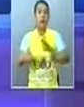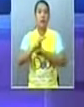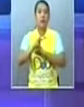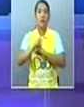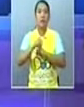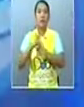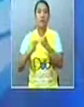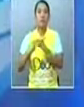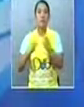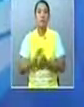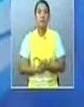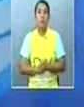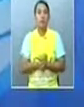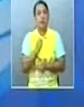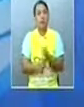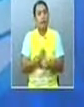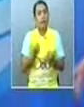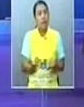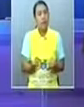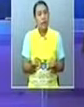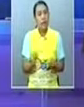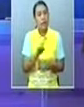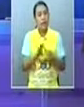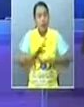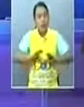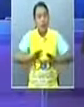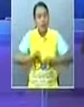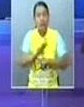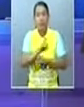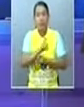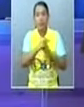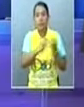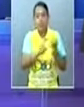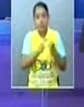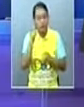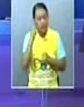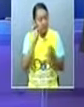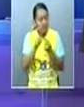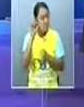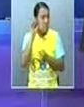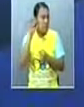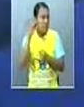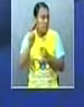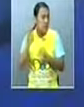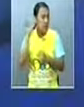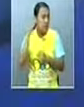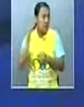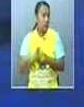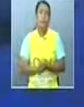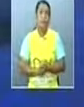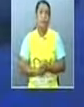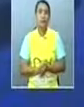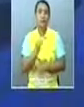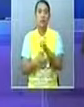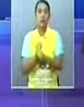ใช่ค่ะ คือถ้ามาบอกว่าเอ๊ะเดี๋ยวปีนี้เนี่ยราคาจะลงมาประมาณโซนนี้40 เหรียญเนี่ยไม่มีใครเชื่อนะฮะ แน่นอนค่ะแล้วก็บอกว่าปีหน้าเนี่ยมีโอกาสที่จะปรับเพิ่ม